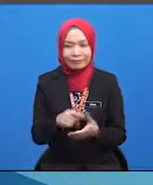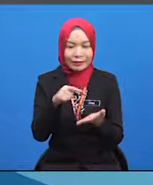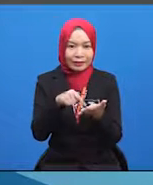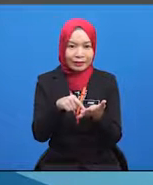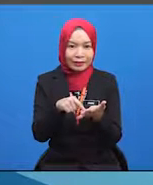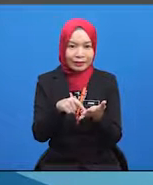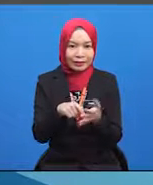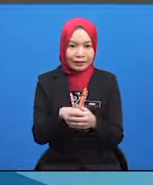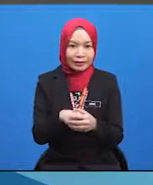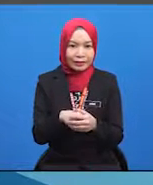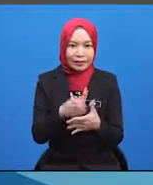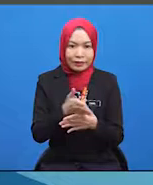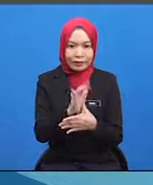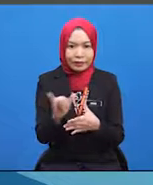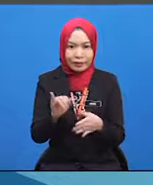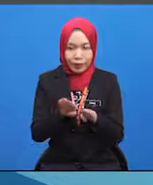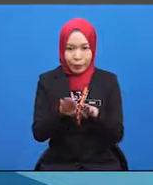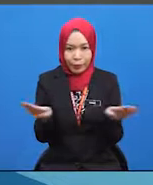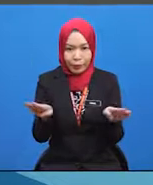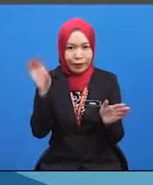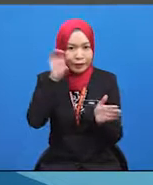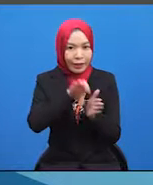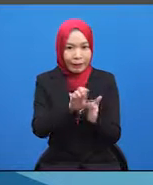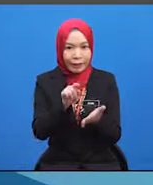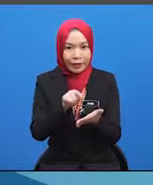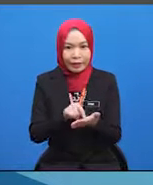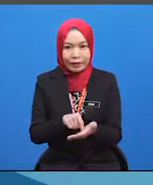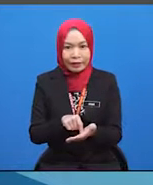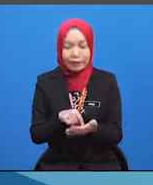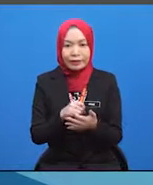Seterusnya, buka paparan gambar yang ingin di-crop.